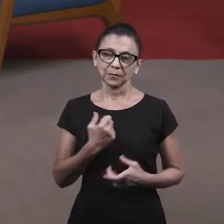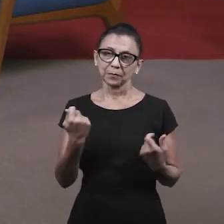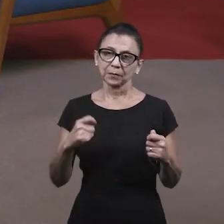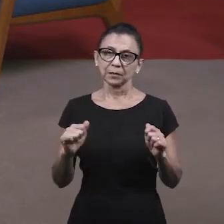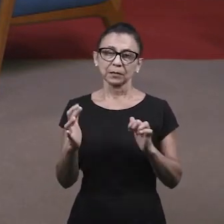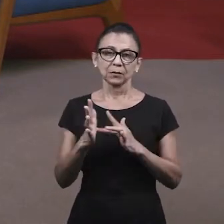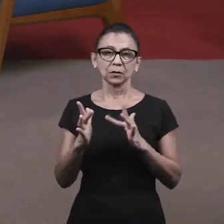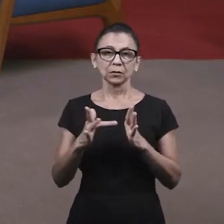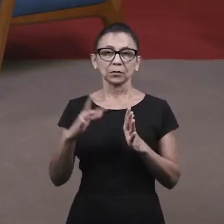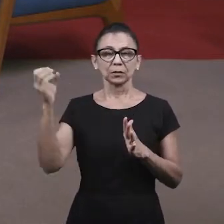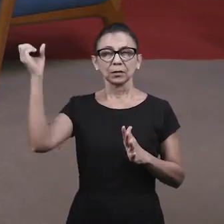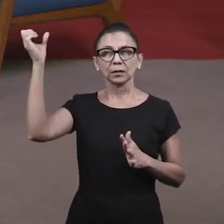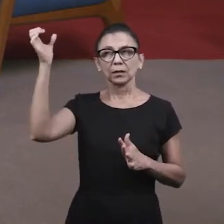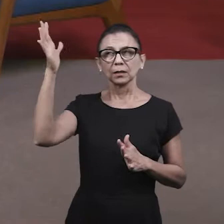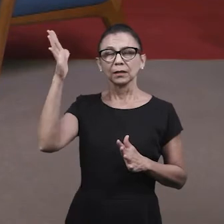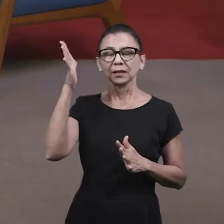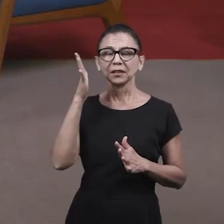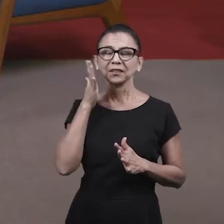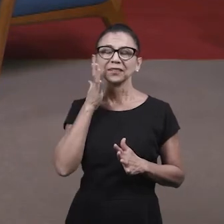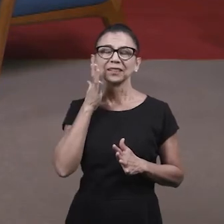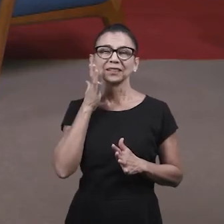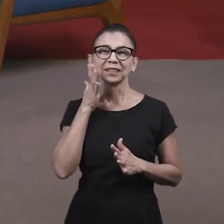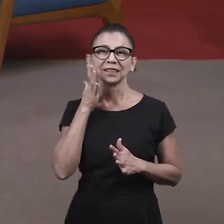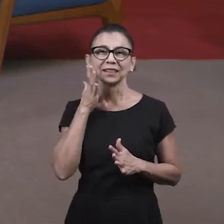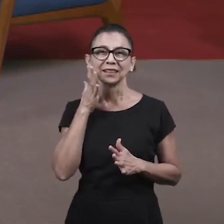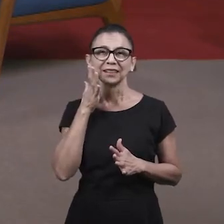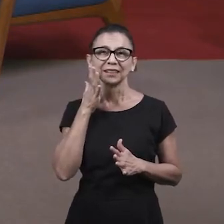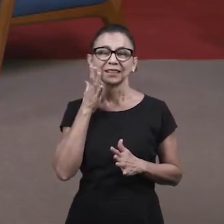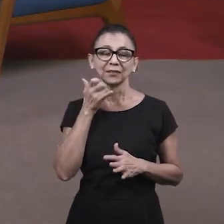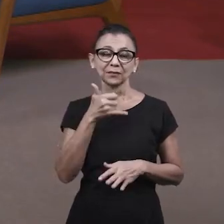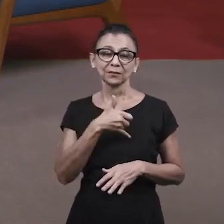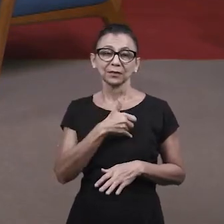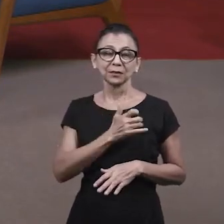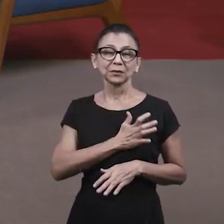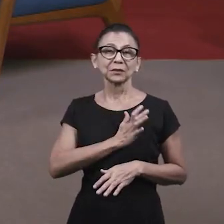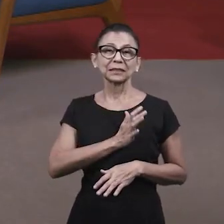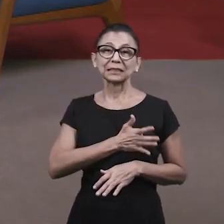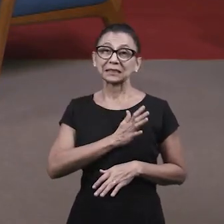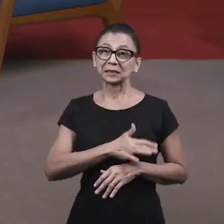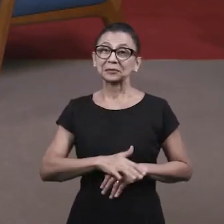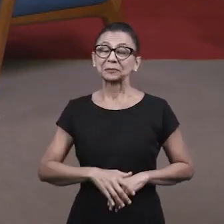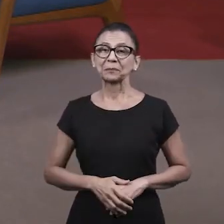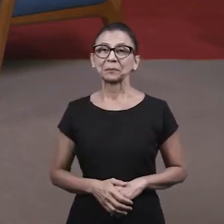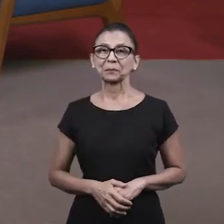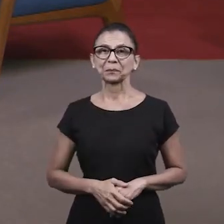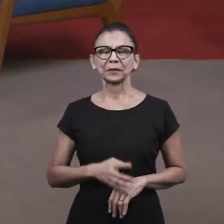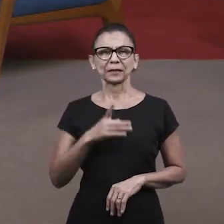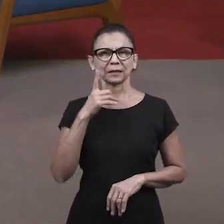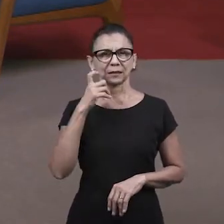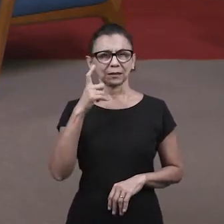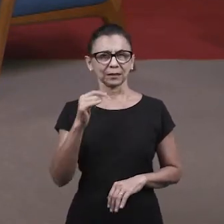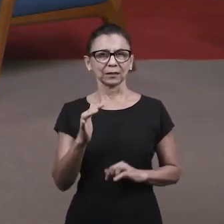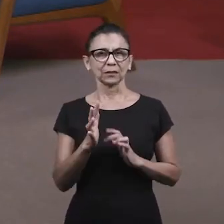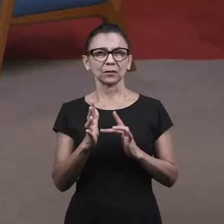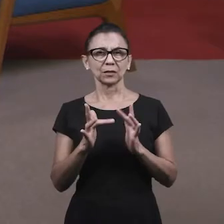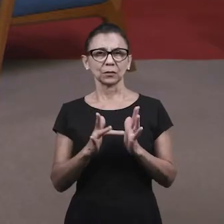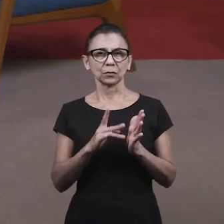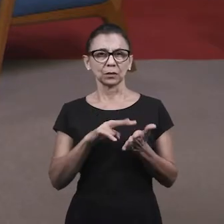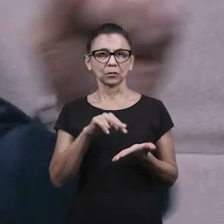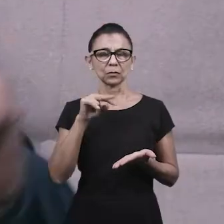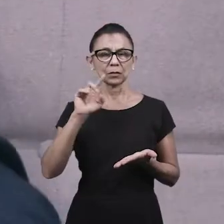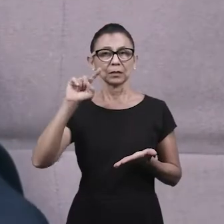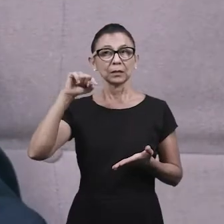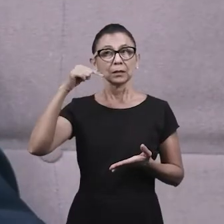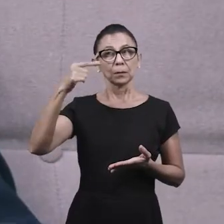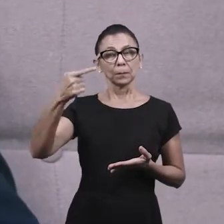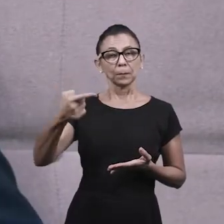genuine. Jésus a besoin de se révéler à l'homme. Doit se révéler à l'homme. Intéressant qu'après la résurrection, Jésus s'est révélé